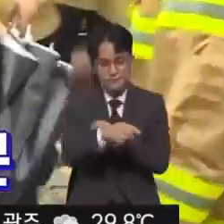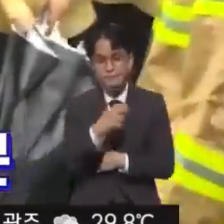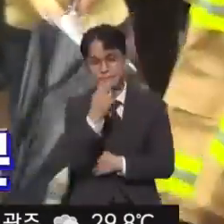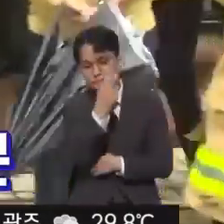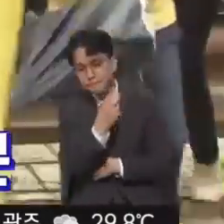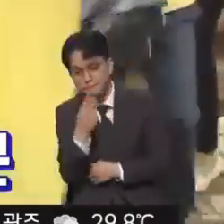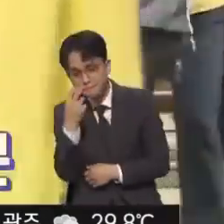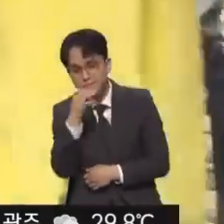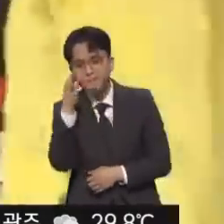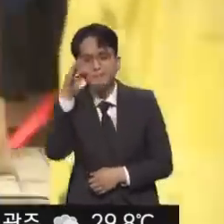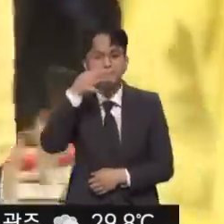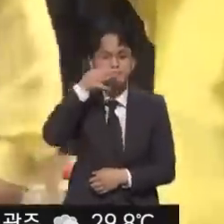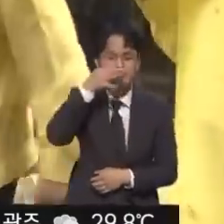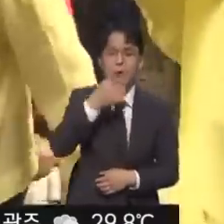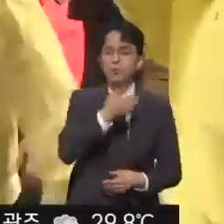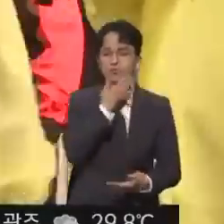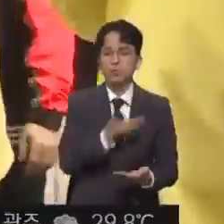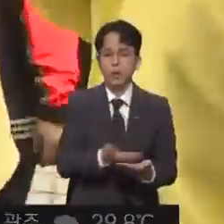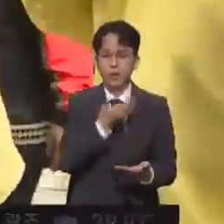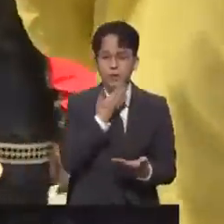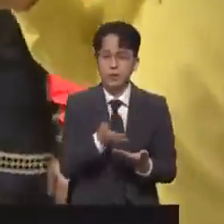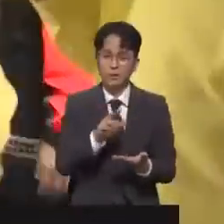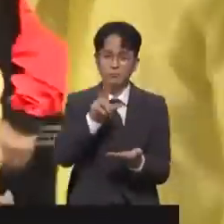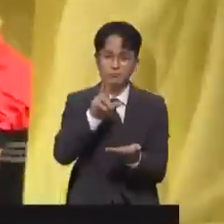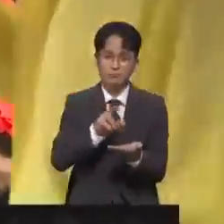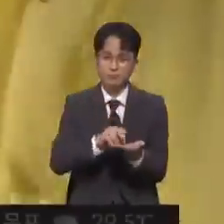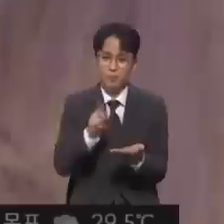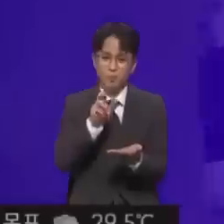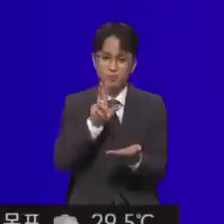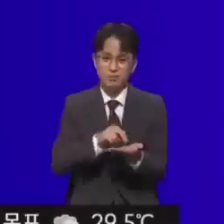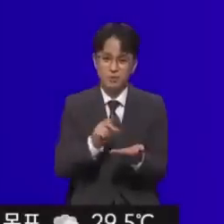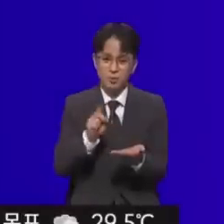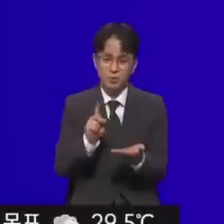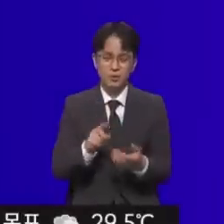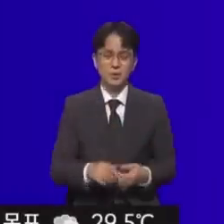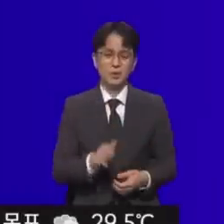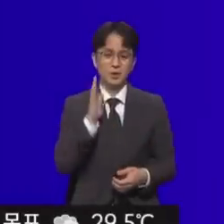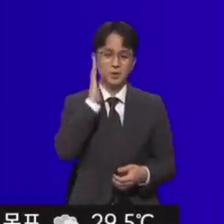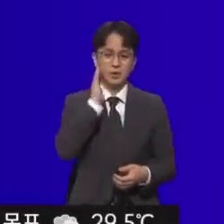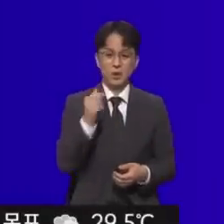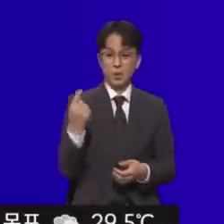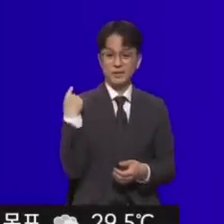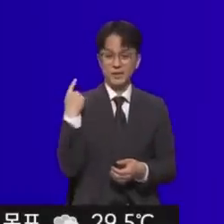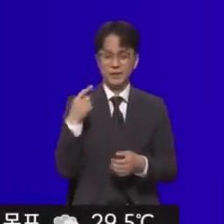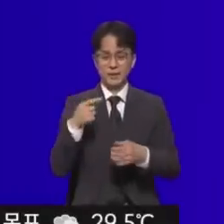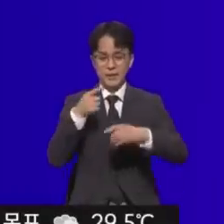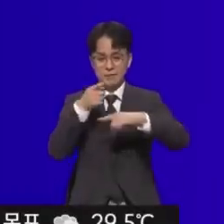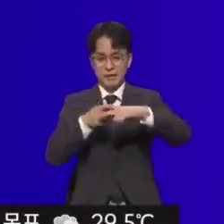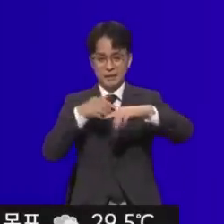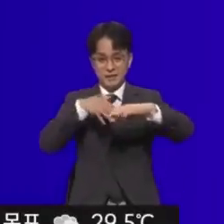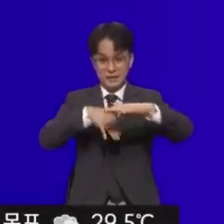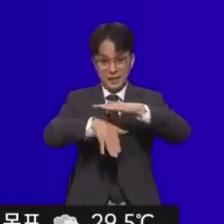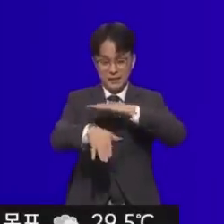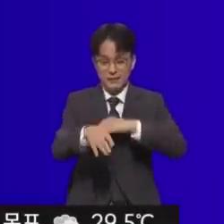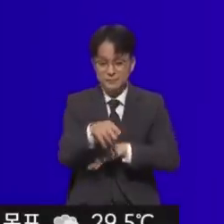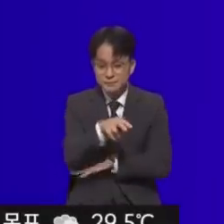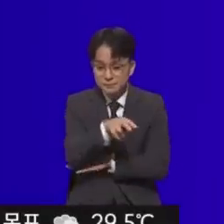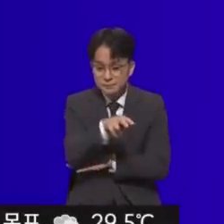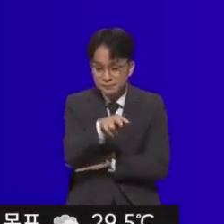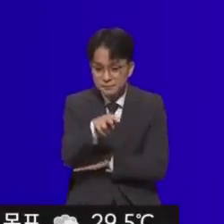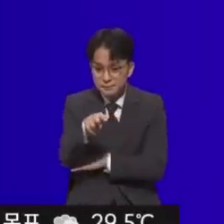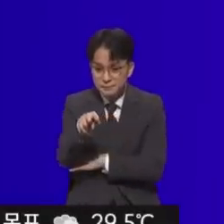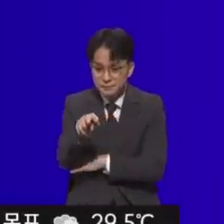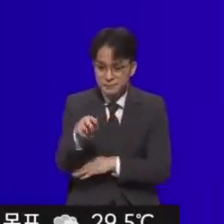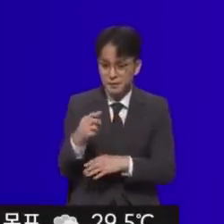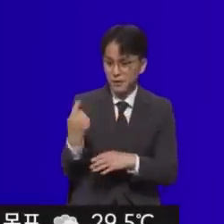대통령 실이 이 대통령이 사고 현장을 둘러보는 사진을 저렇게 잡아서 카드